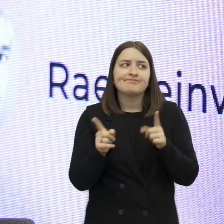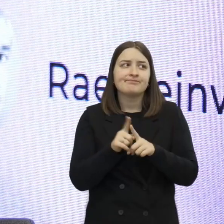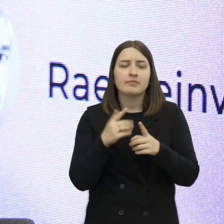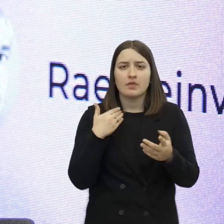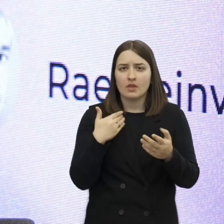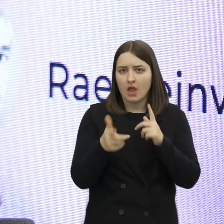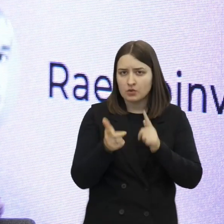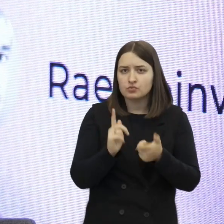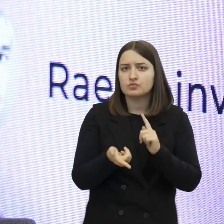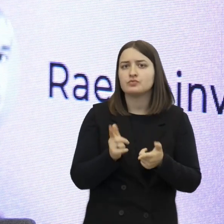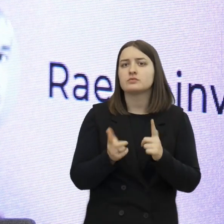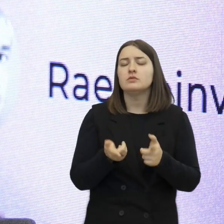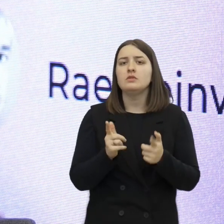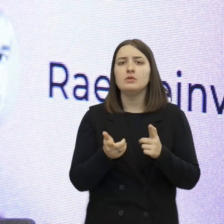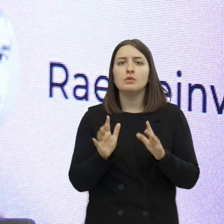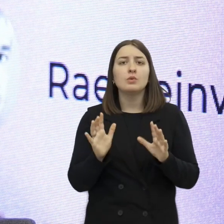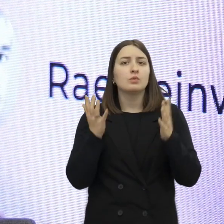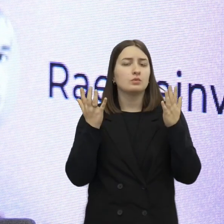mes esame prieš